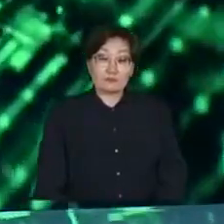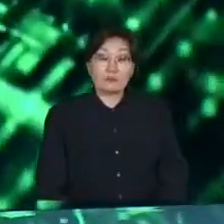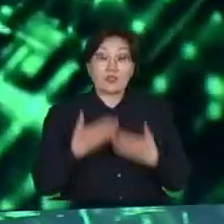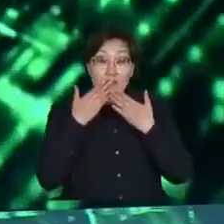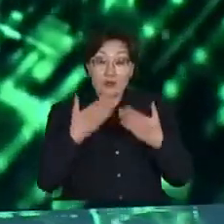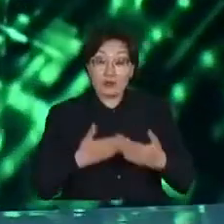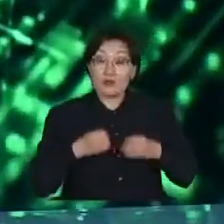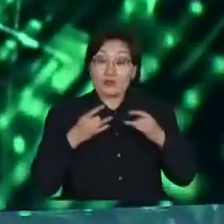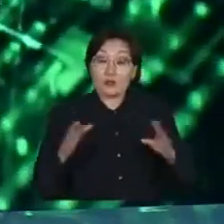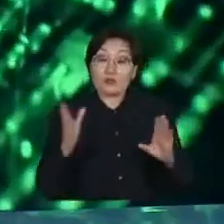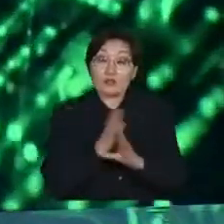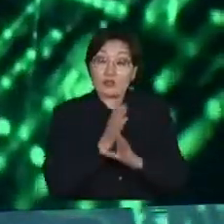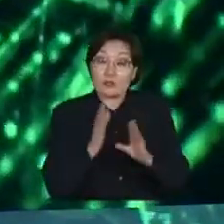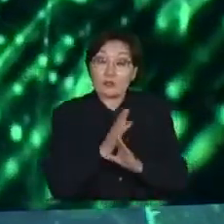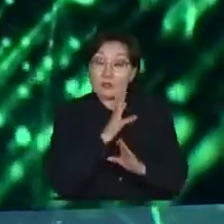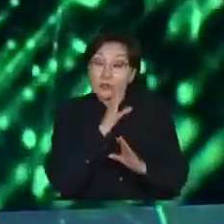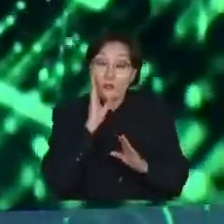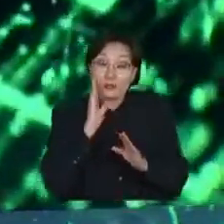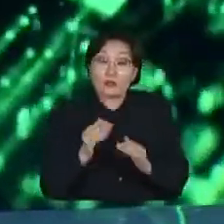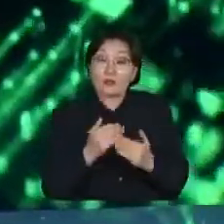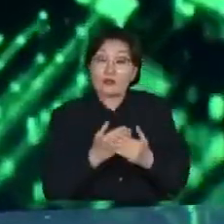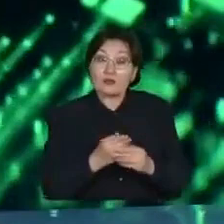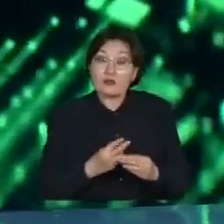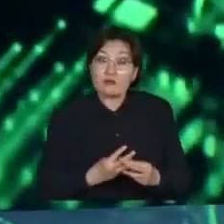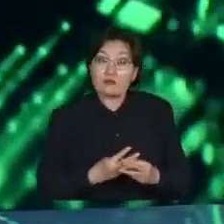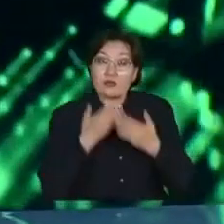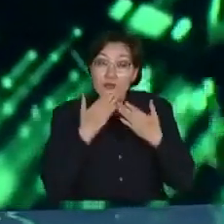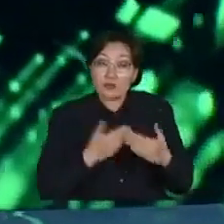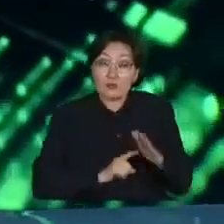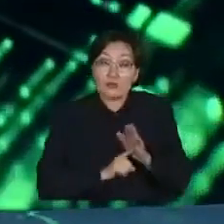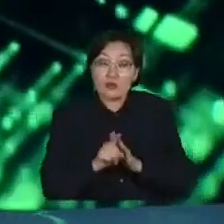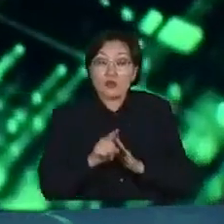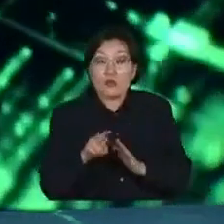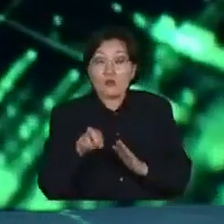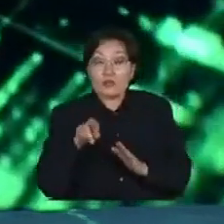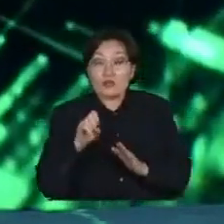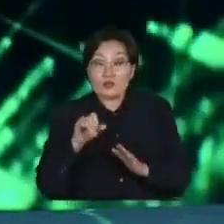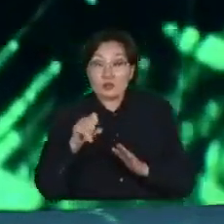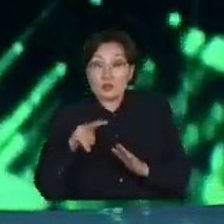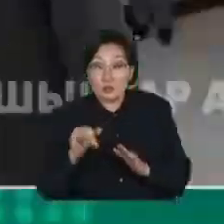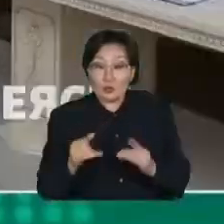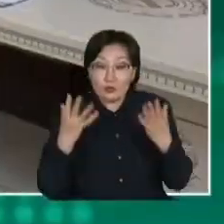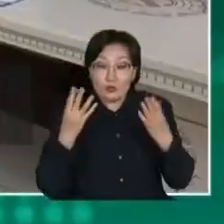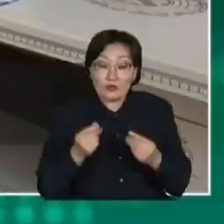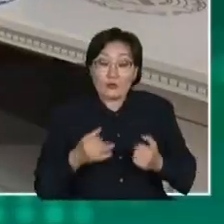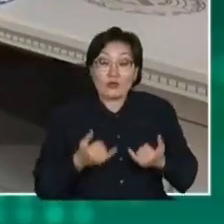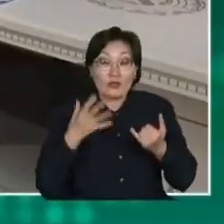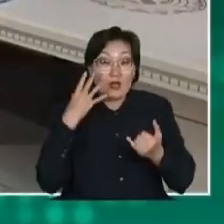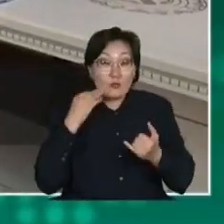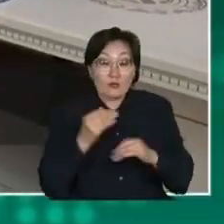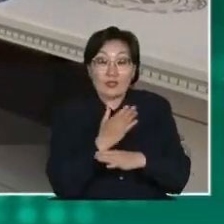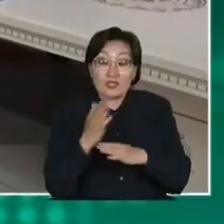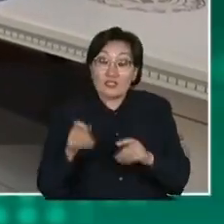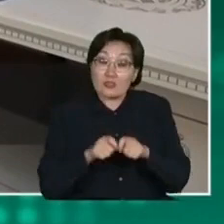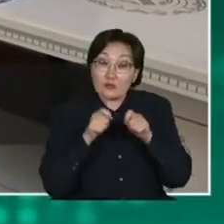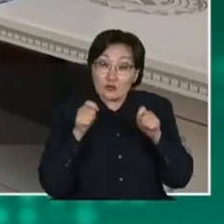Махаббат мерекесі табиғат анаға деген ыстық ықыластан бастау алды. Қозы көрпеш Баян Сұлу күніне орай Алматыда ғашықтар аллеясы